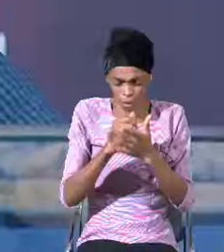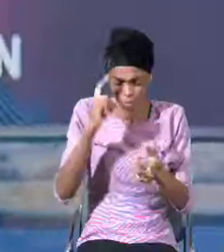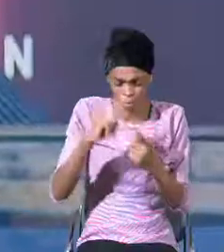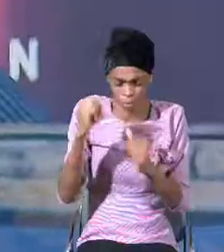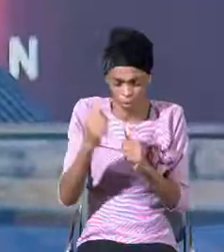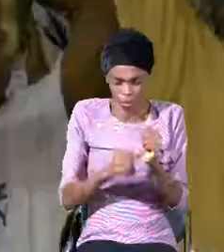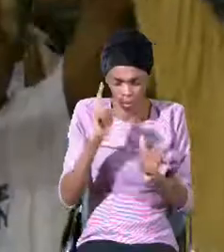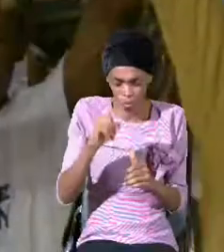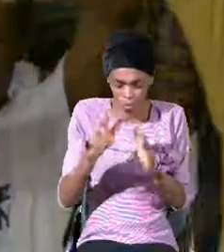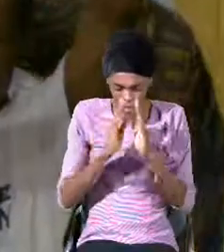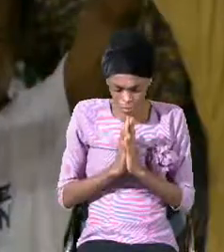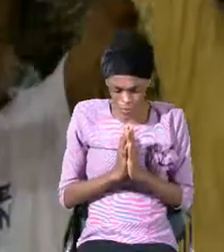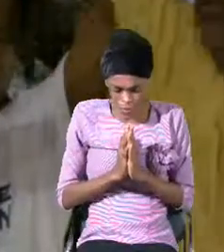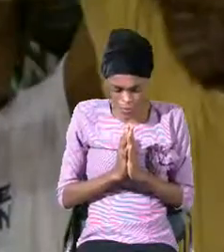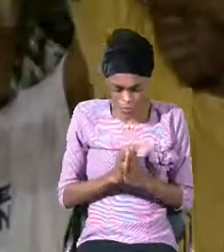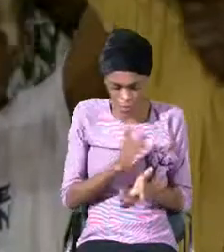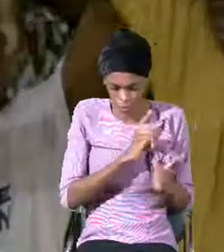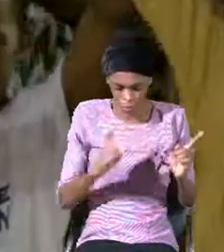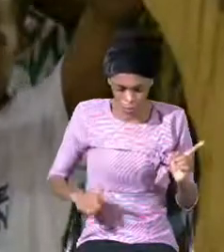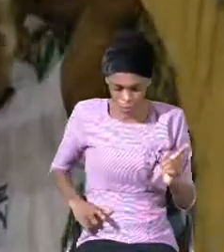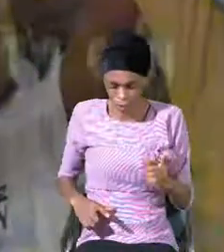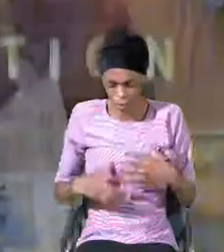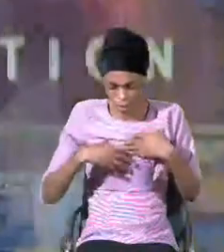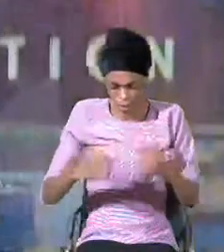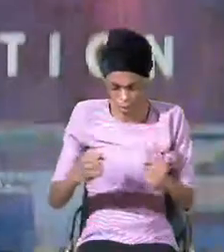Envoie de secours à chacun.